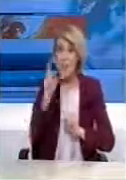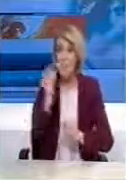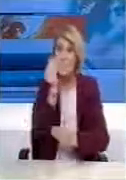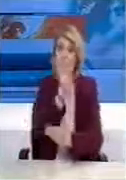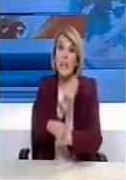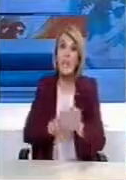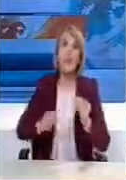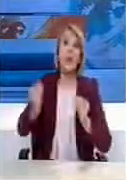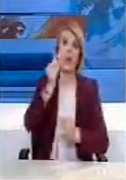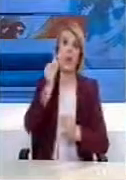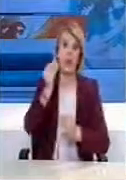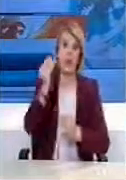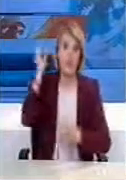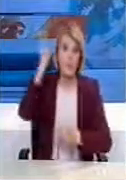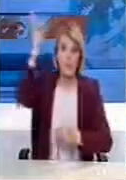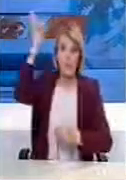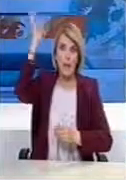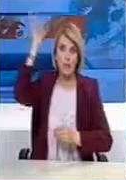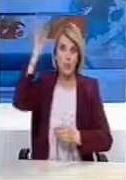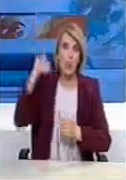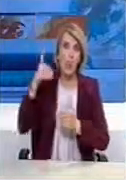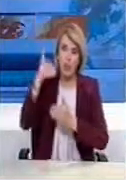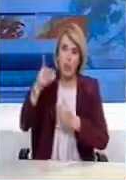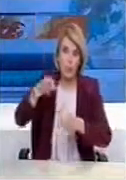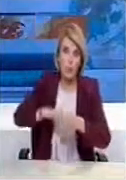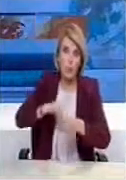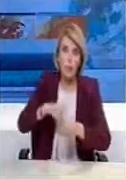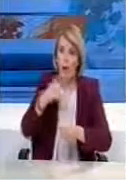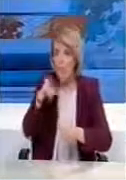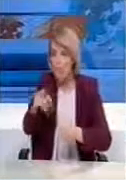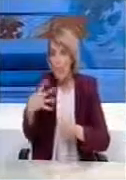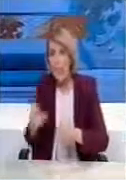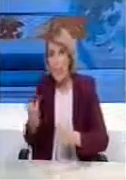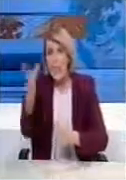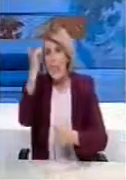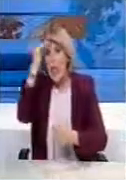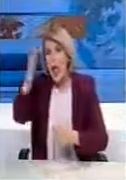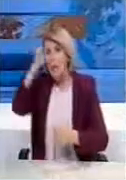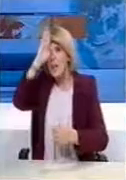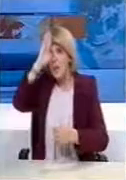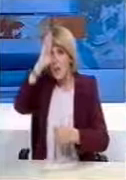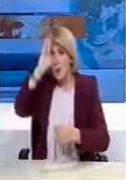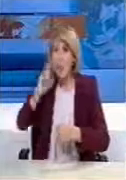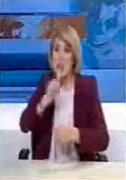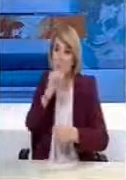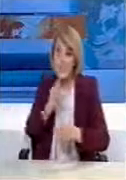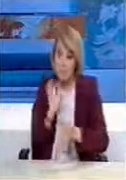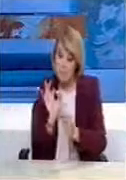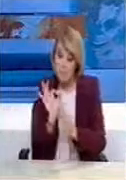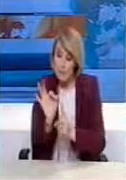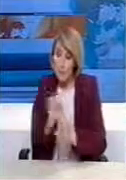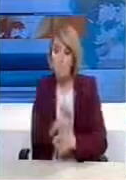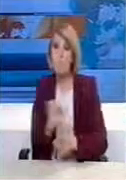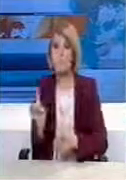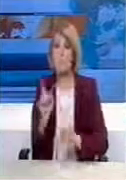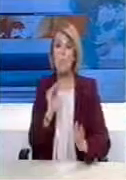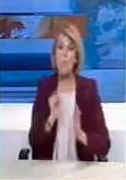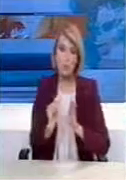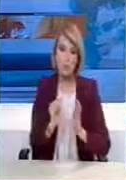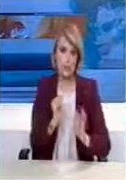μεγαλύτερες πιθανότητες κακών εκβάσεων και μικρότερες πιθανότητες λειτουργικής καλής έκβασης των ασθενών με εγκεφαλικό